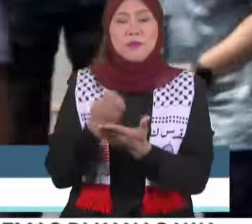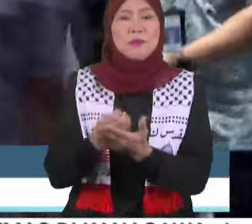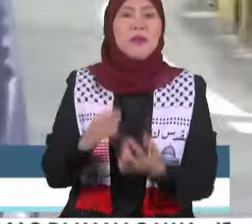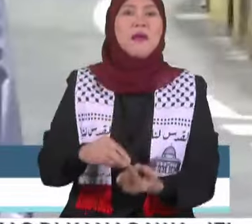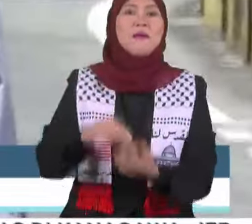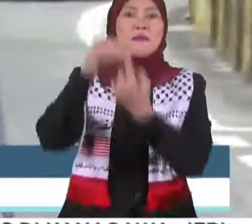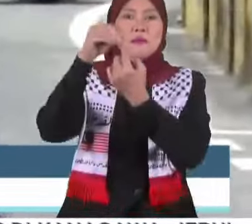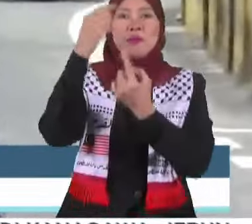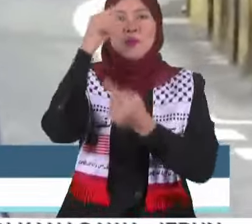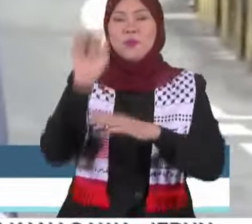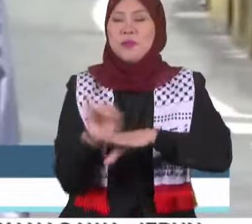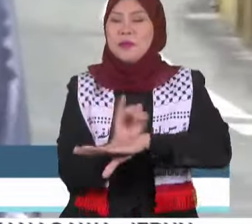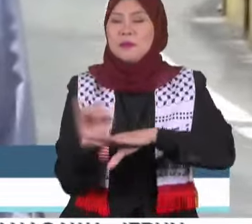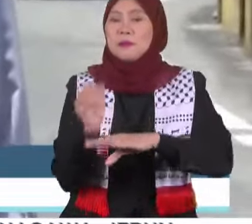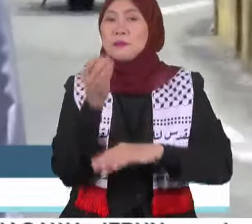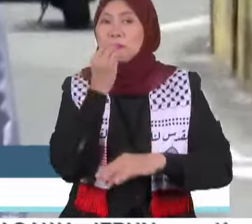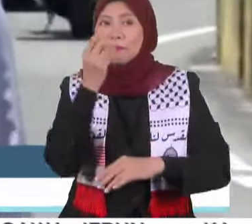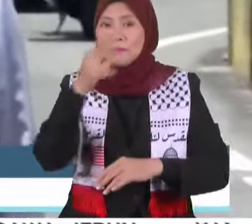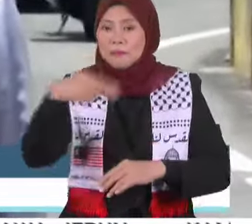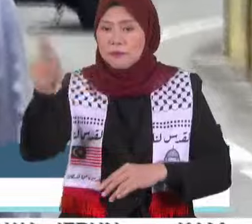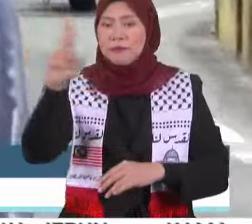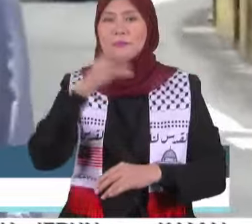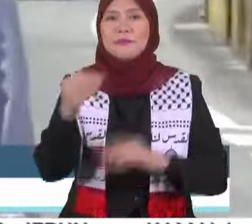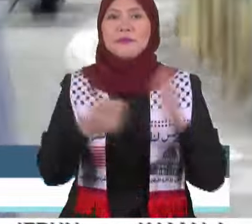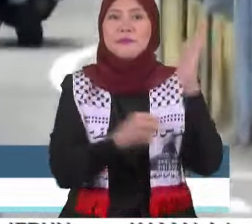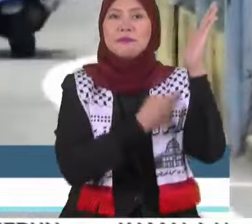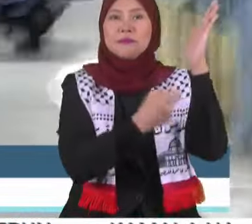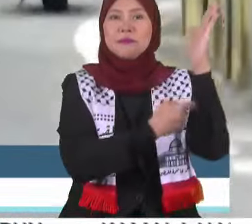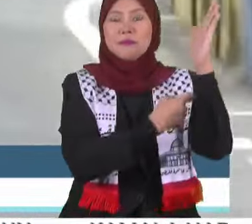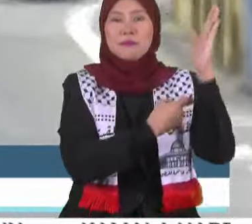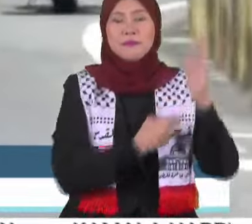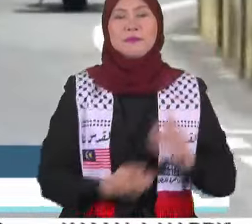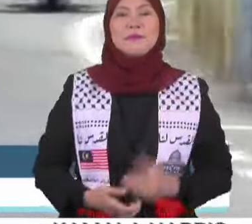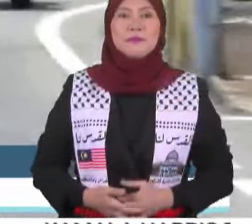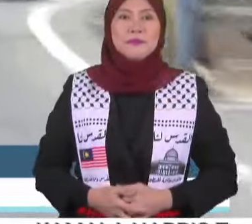khas bagi industri makanan halal dan getah.